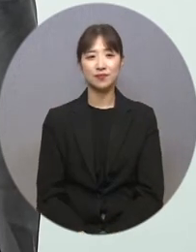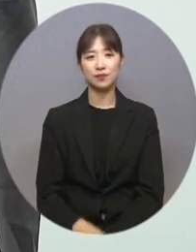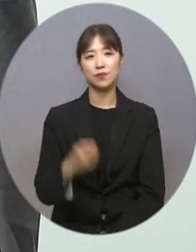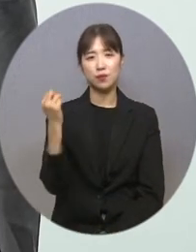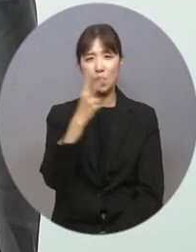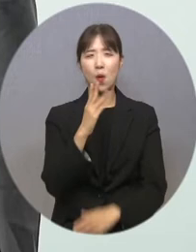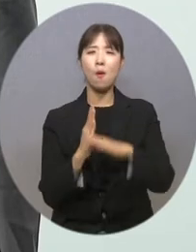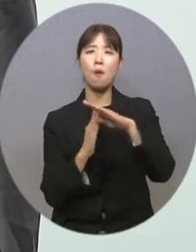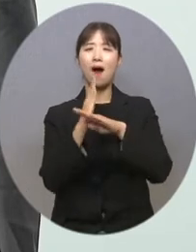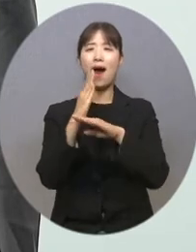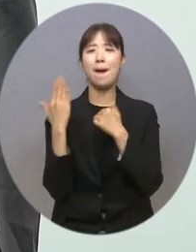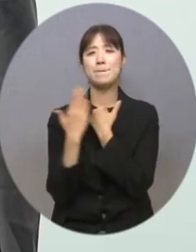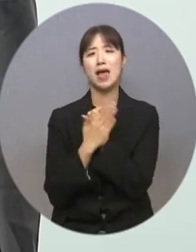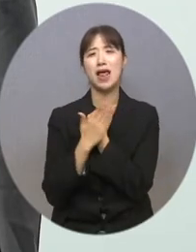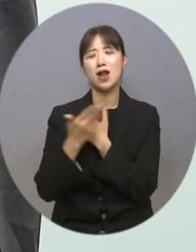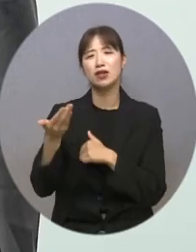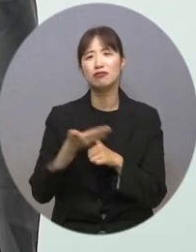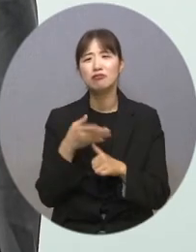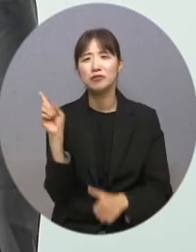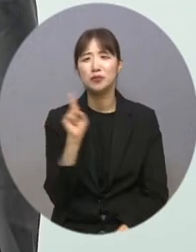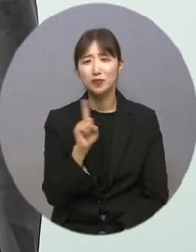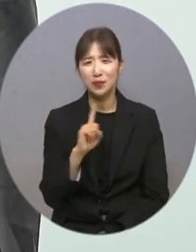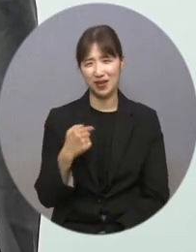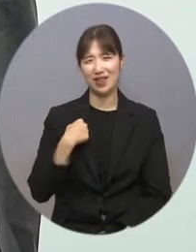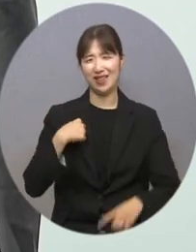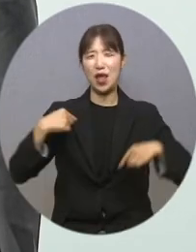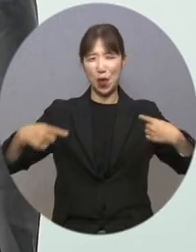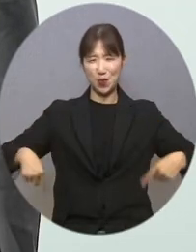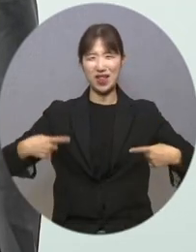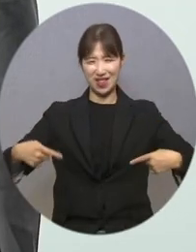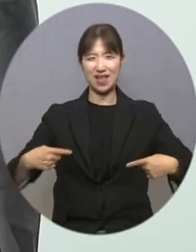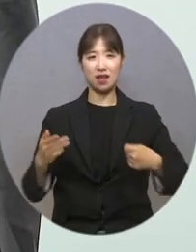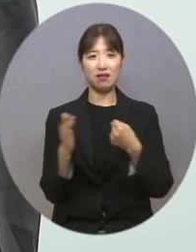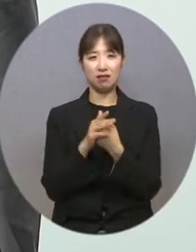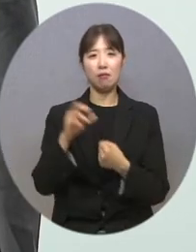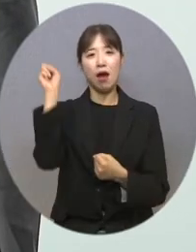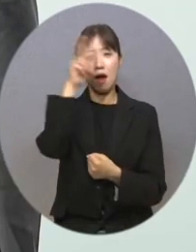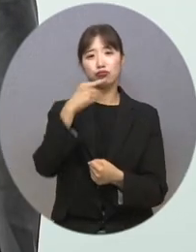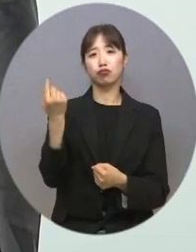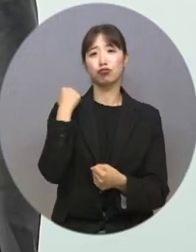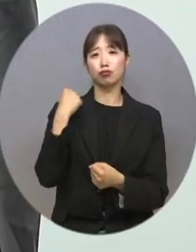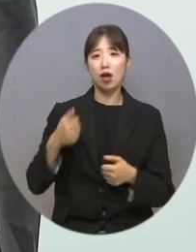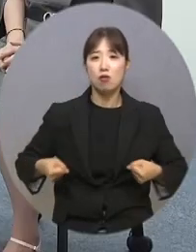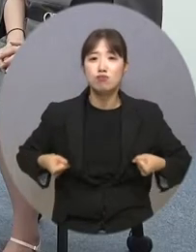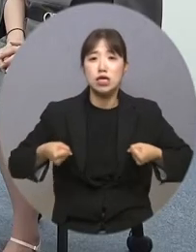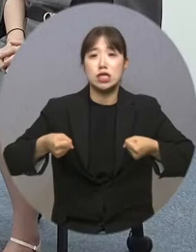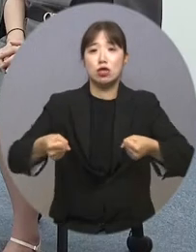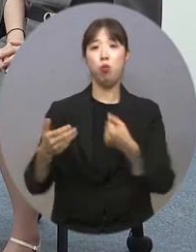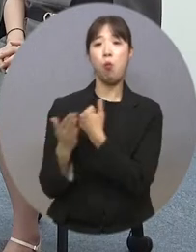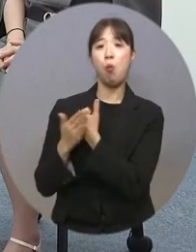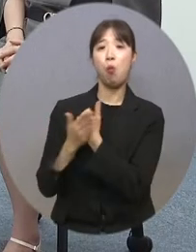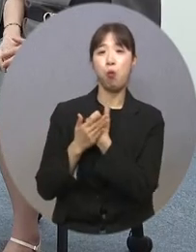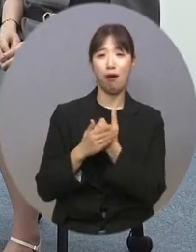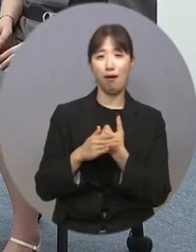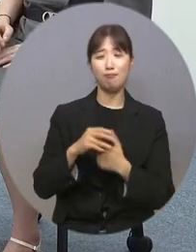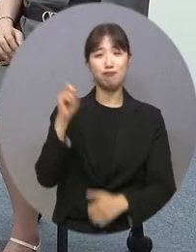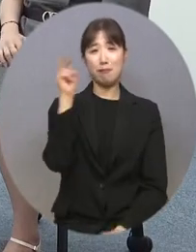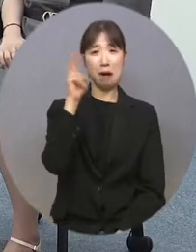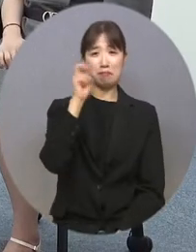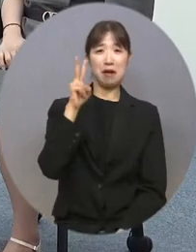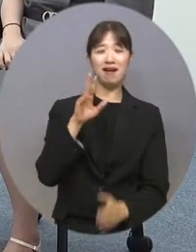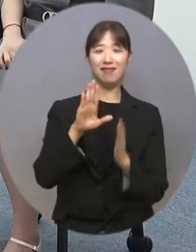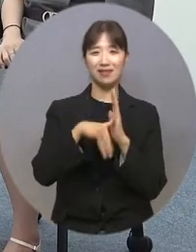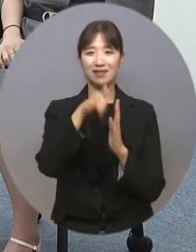좀 과한 배려 라고 하면은 휠체어를 타고 있으니까 갑자기 뒤에 와서 밀어 주시는 분들이 갑자기 4 계세요 이게